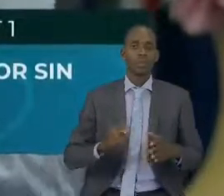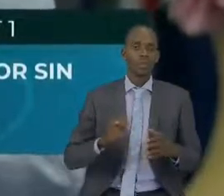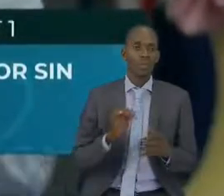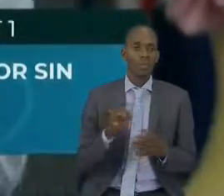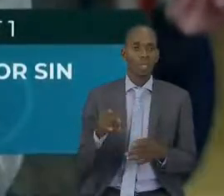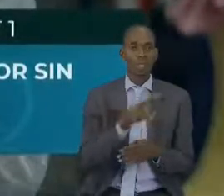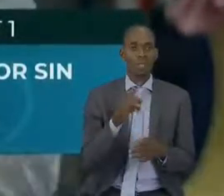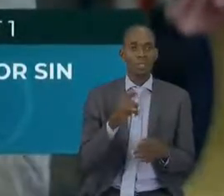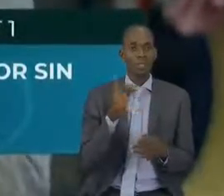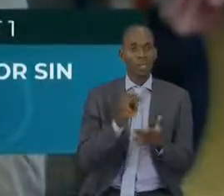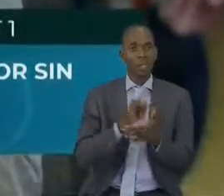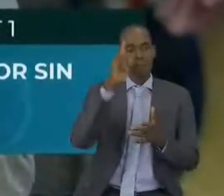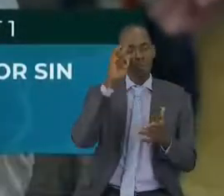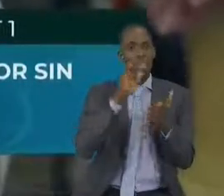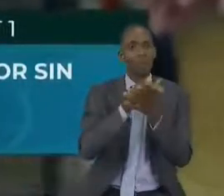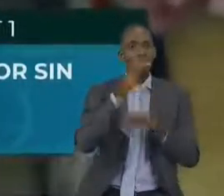Celui qui croit en lui